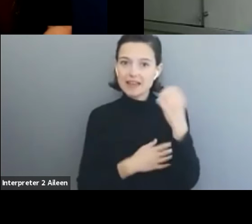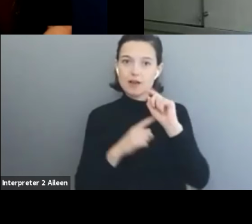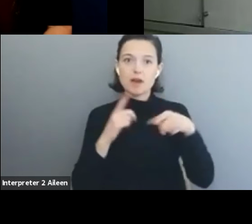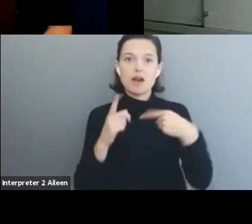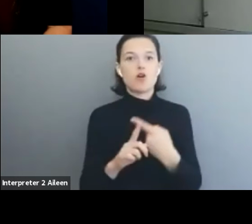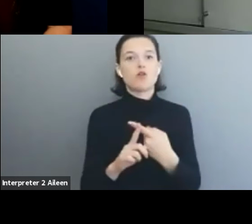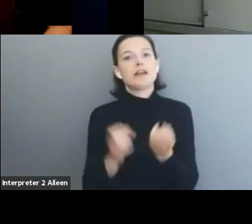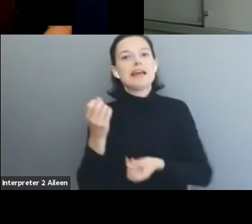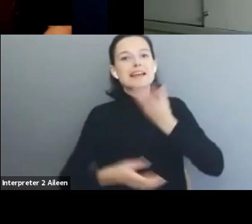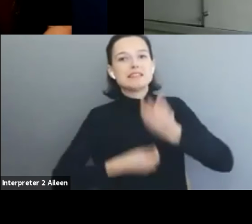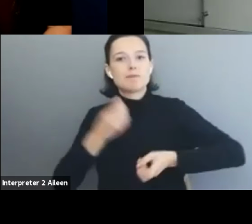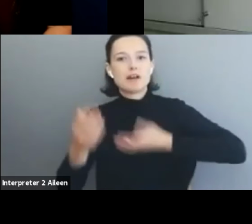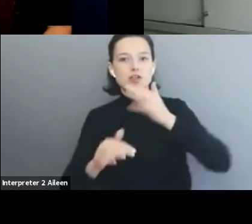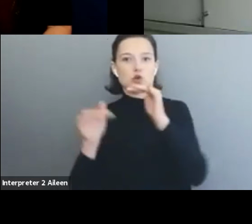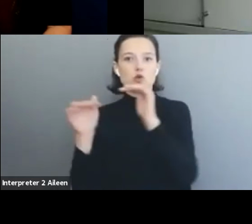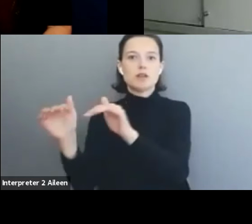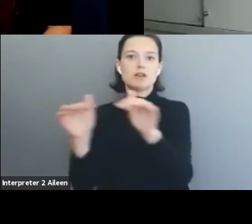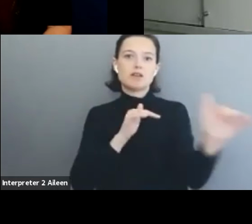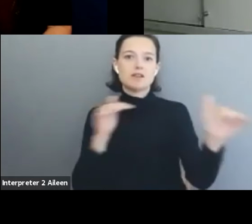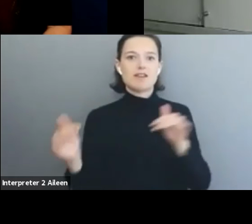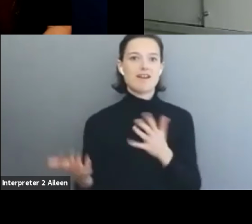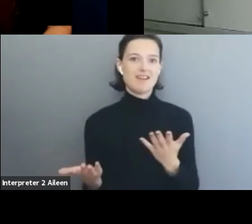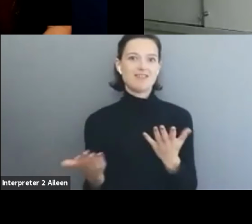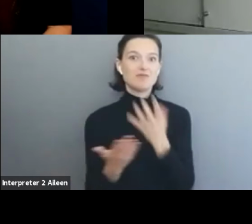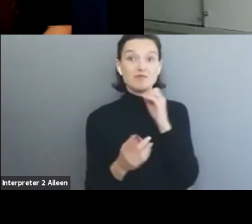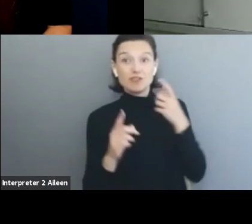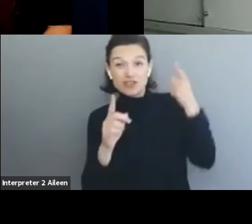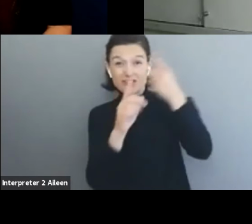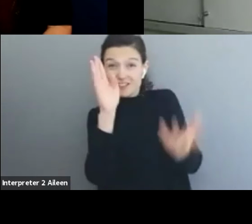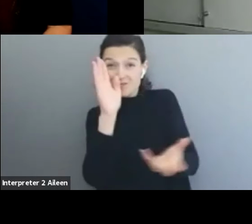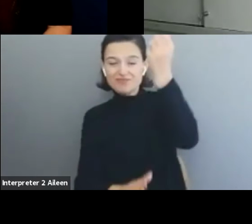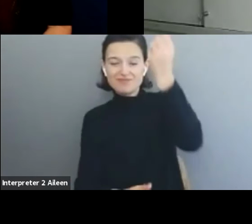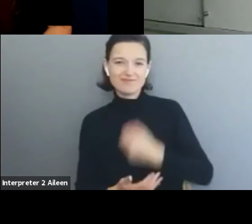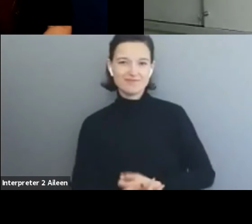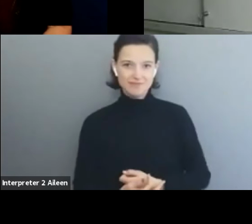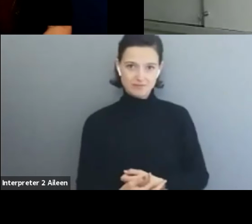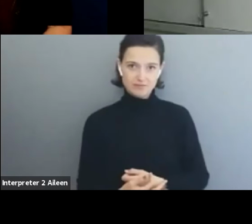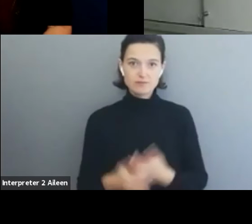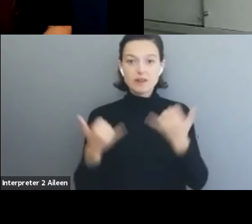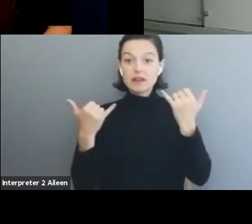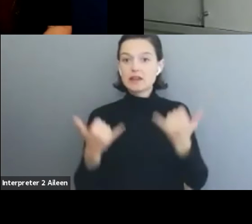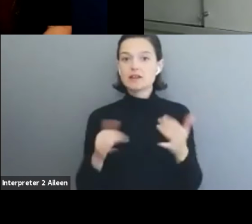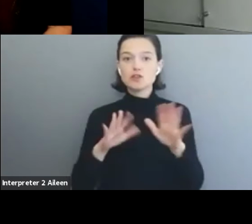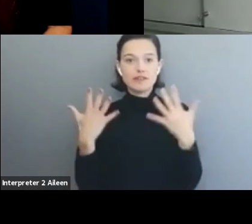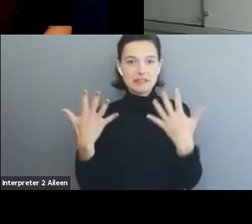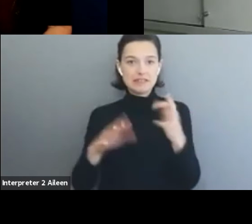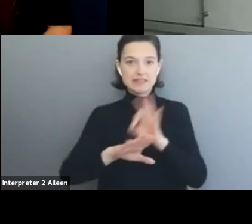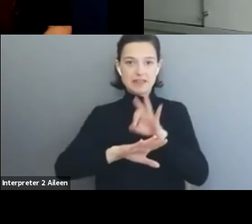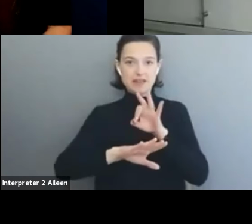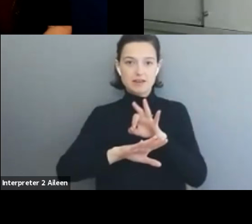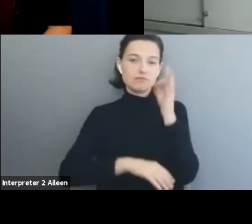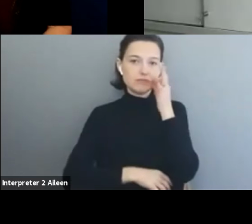hat, nach der wir Ausschau gehalten haben. Wir haben jetzt, glaube ich, 10 Minuten Zeit für Questions and